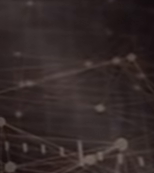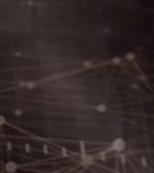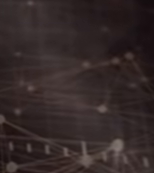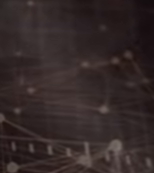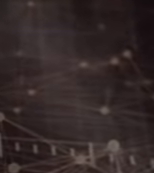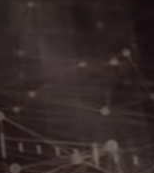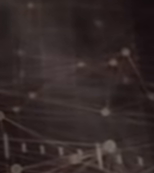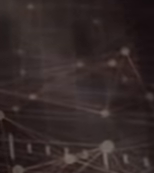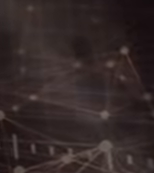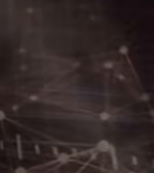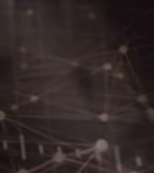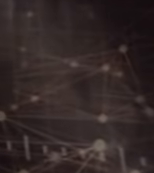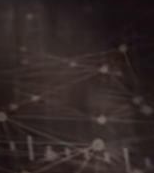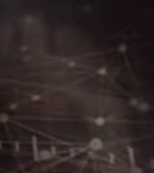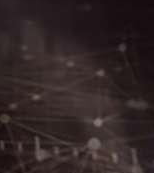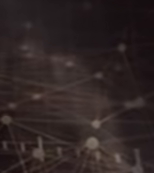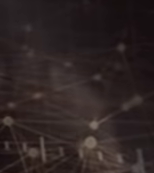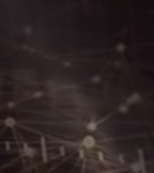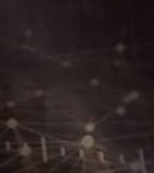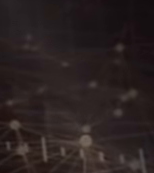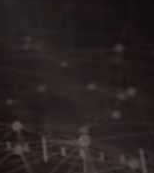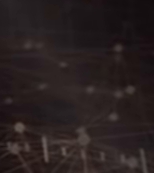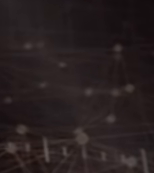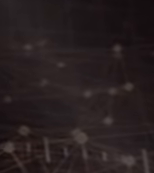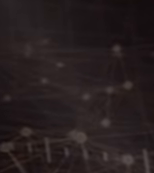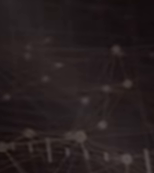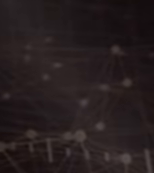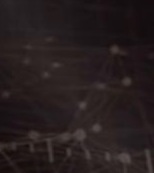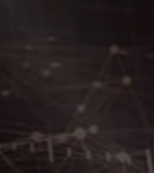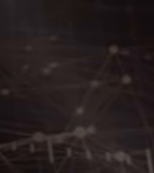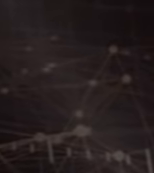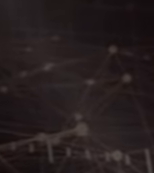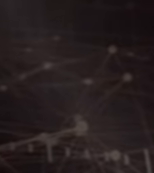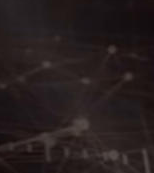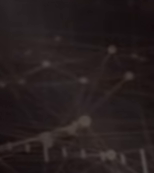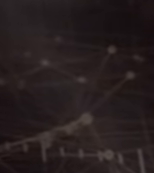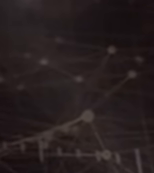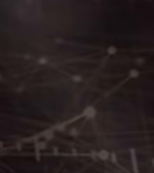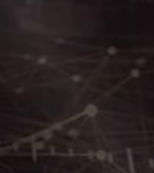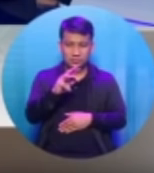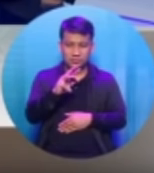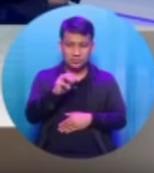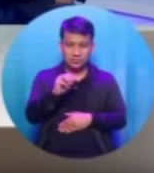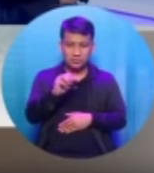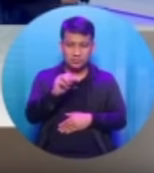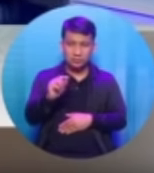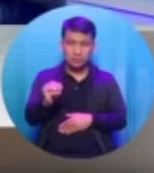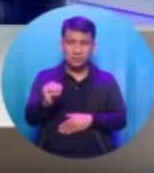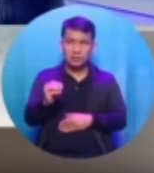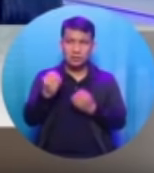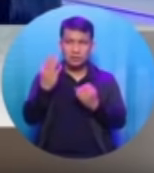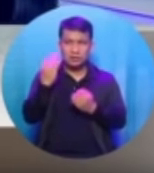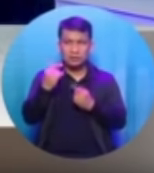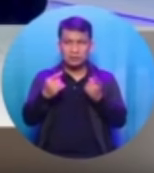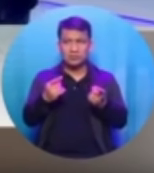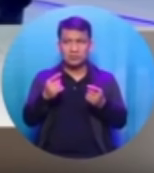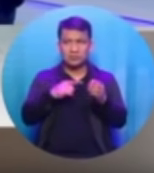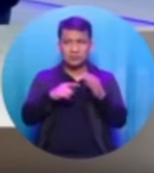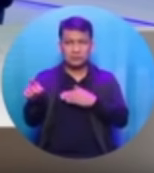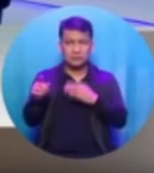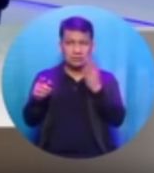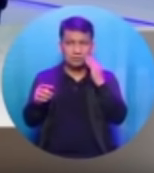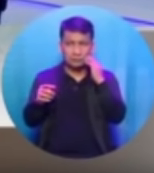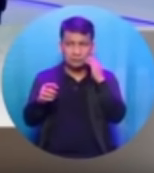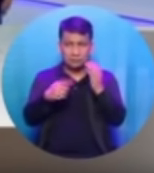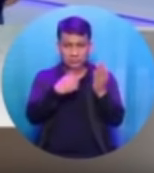sir, Idol Rafi. Good morning po. Alam niyo po itong Golden Eagle Plastic Injection Corporation sa Lawang Bato? Yes, sir. Colonel, bakit nakalusot ito sa